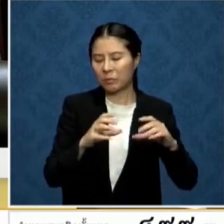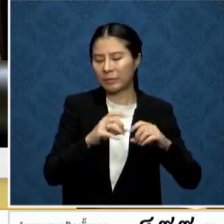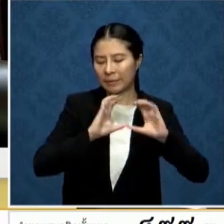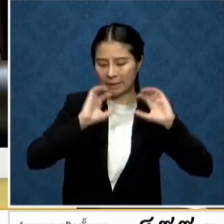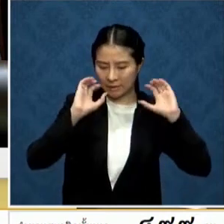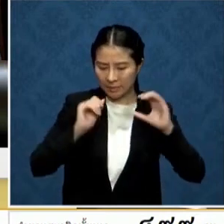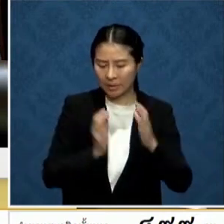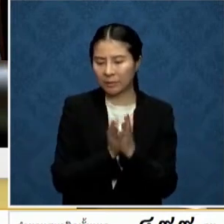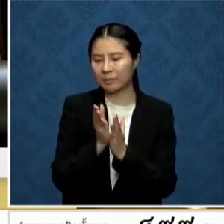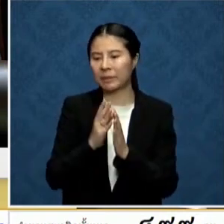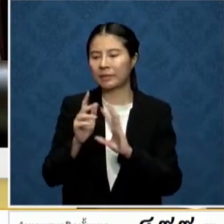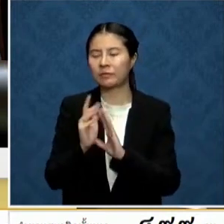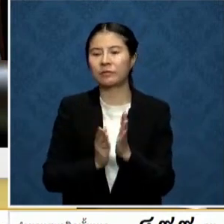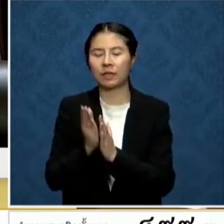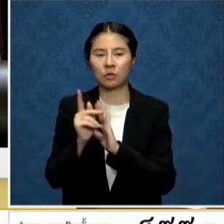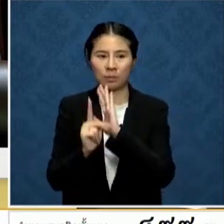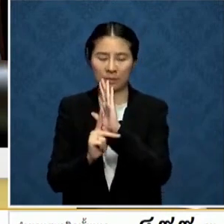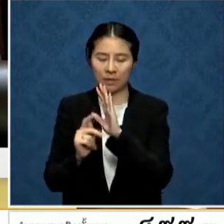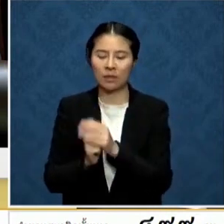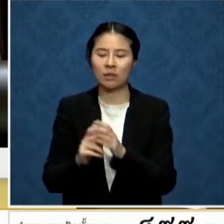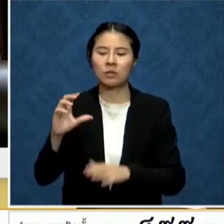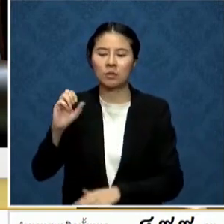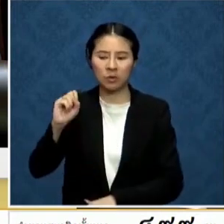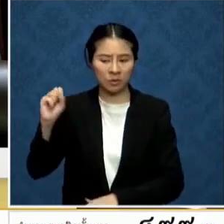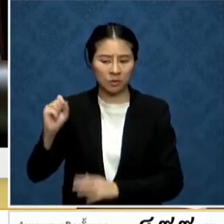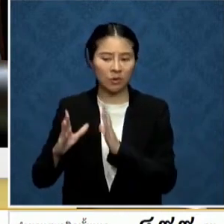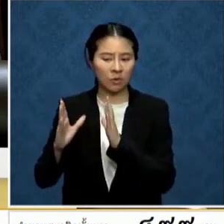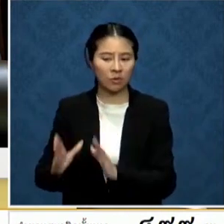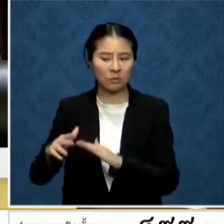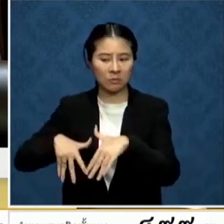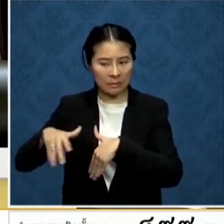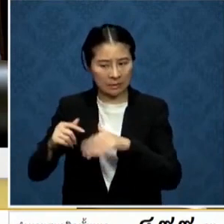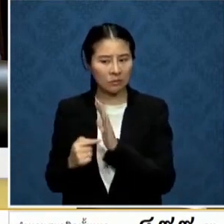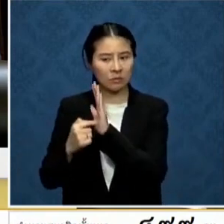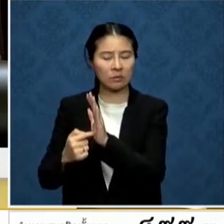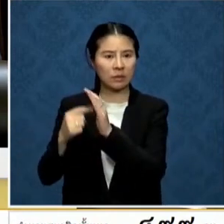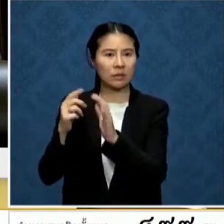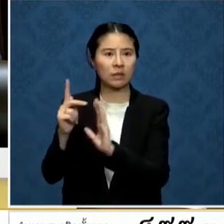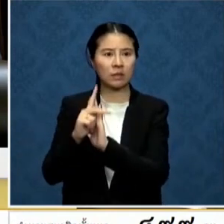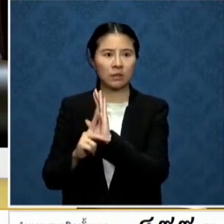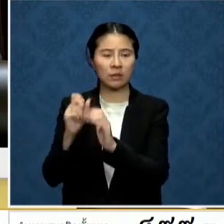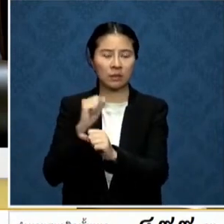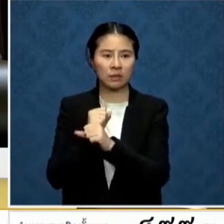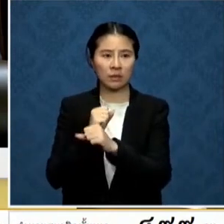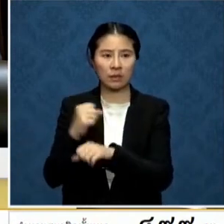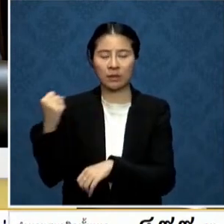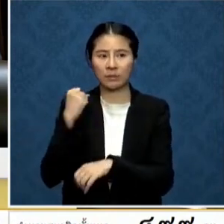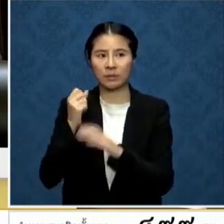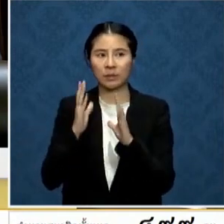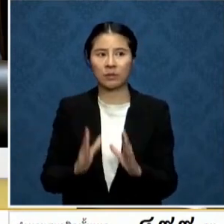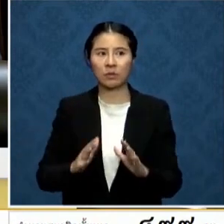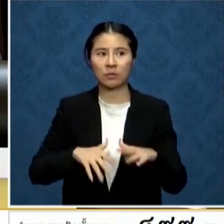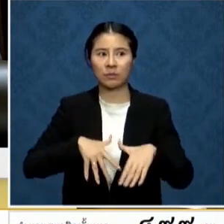นั้นแต่กฎหมายโดยสสโดยประชาชนสามารถที่จะเข้าพิจารณาเสภาได้แล้วเราอย่ากลัวอำนาจของประชาชนเลย